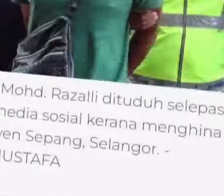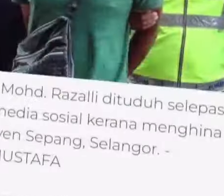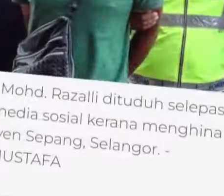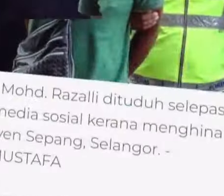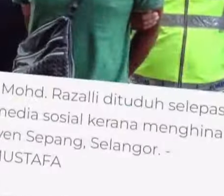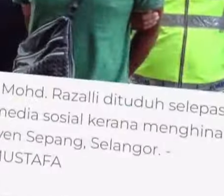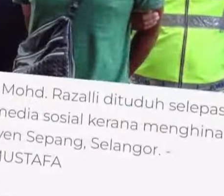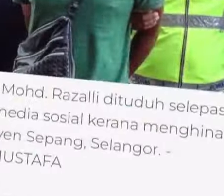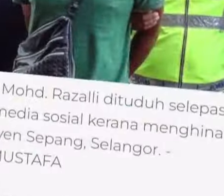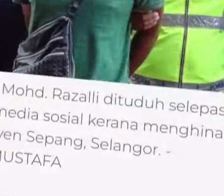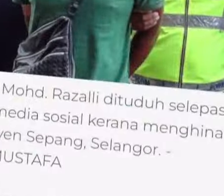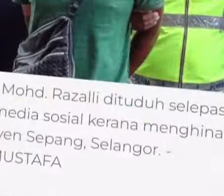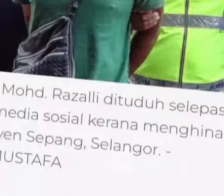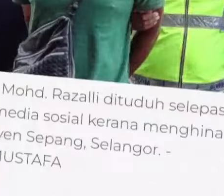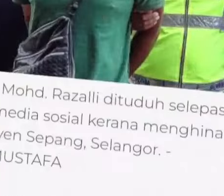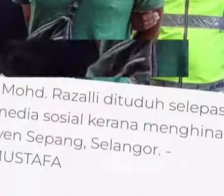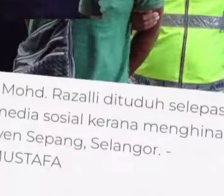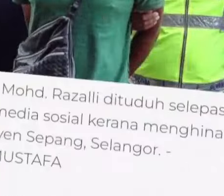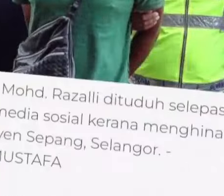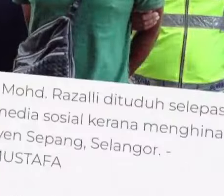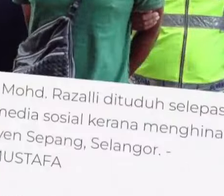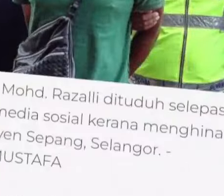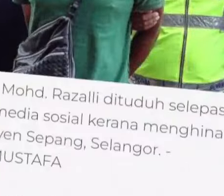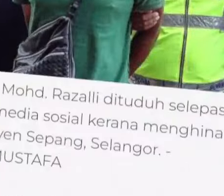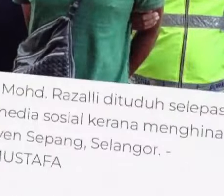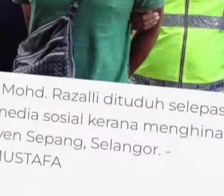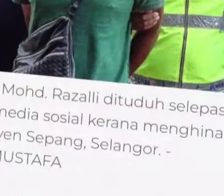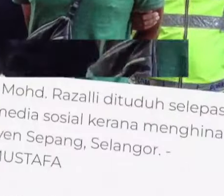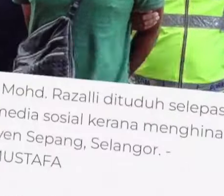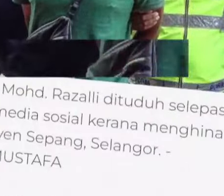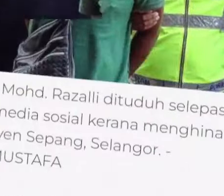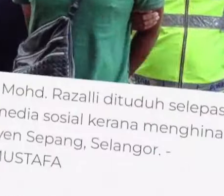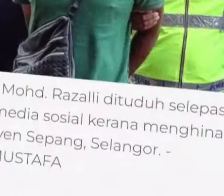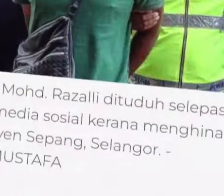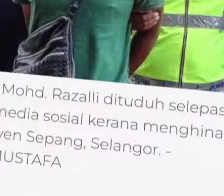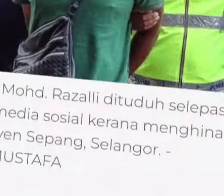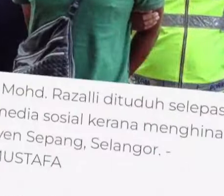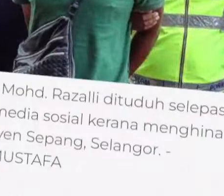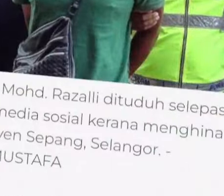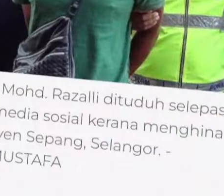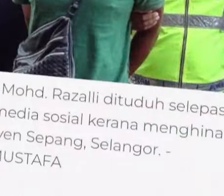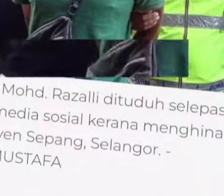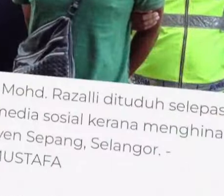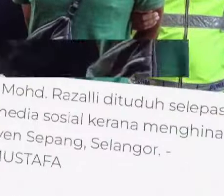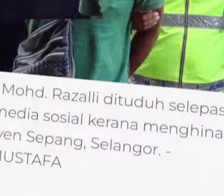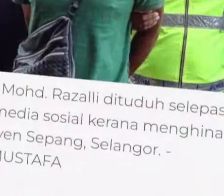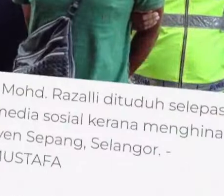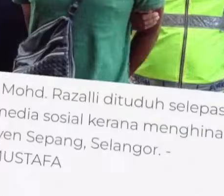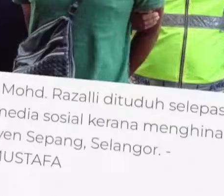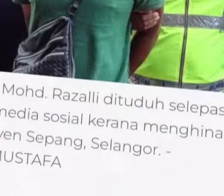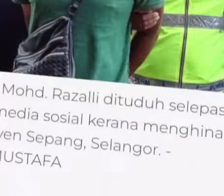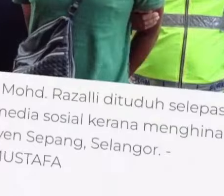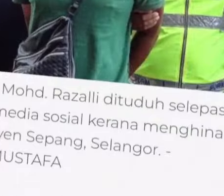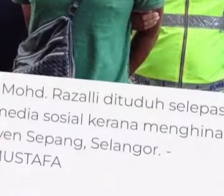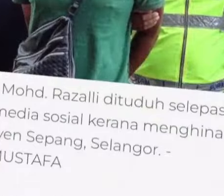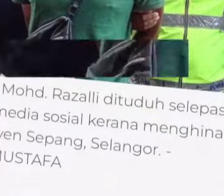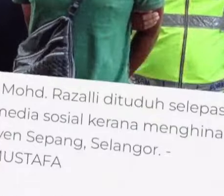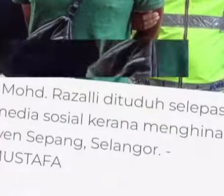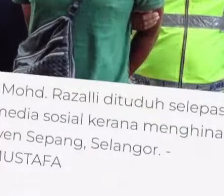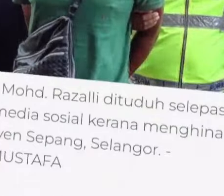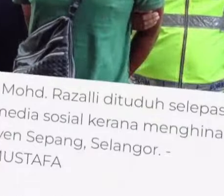sabit kesalahan, anda boleh dikenakan hukuman denda sehingga RM50,000 Malaysia atau boleh dipenjara selama